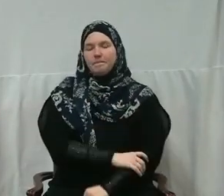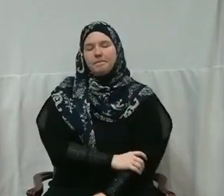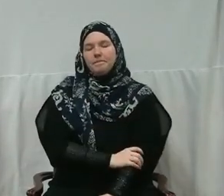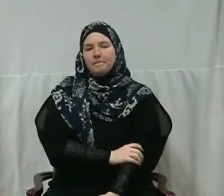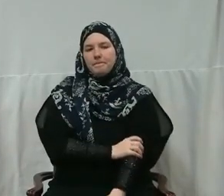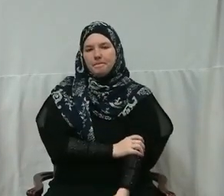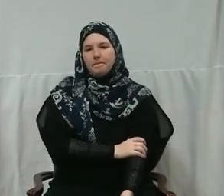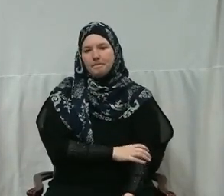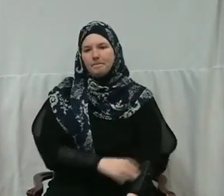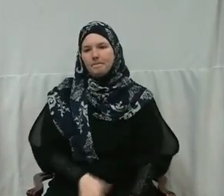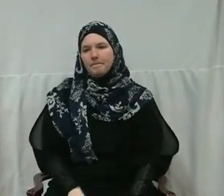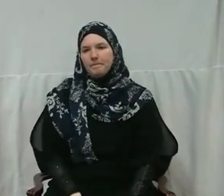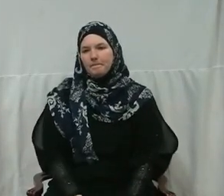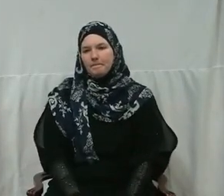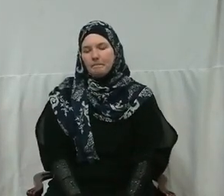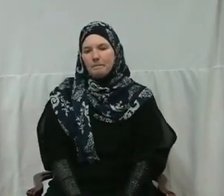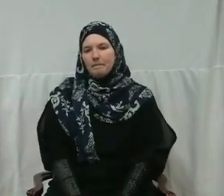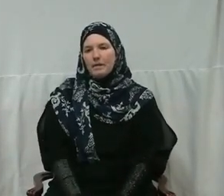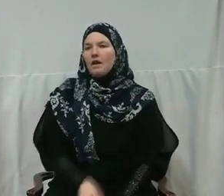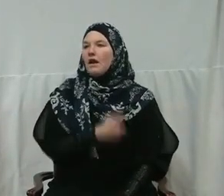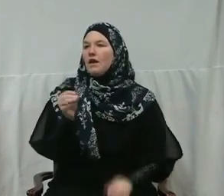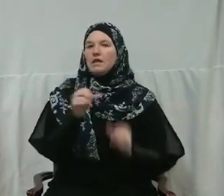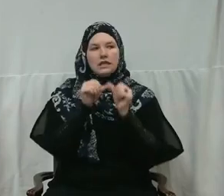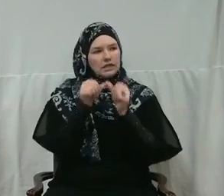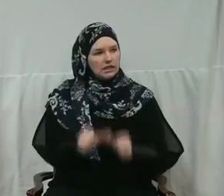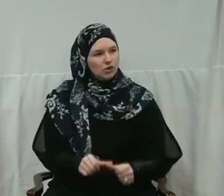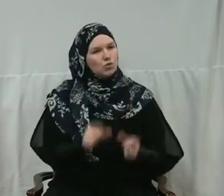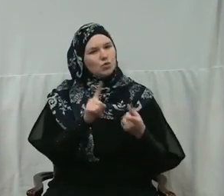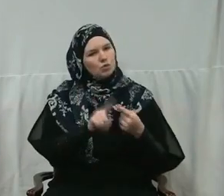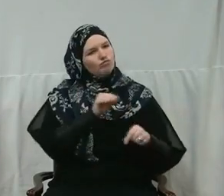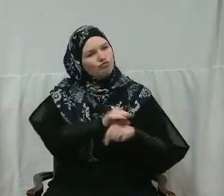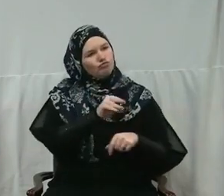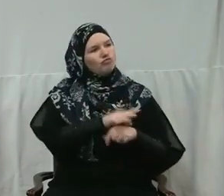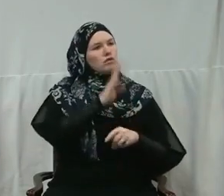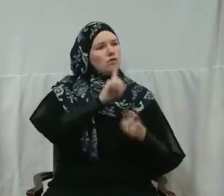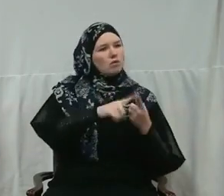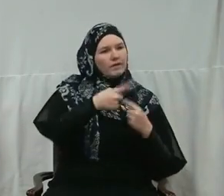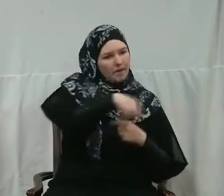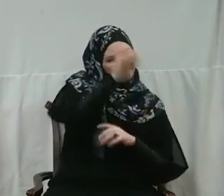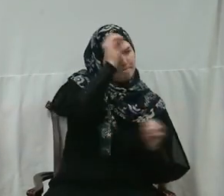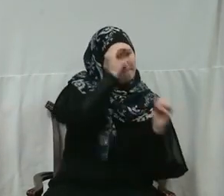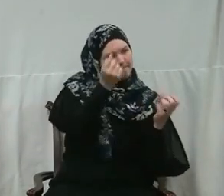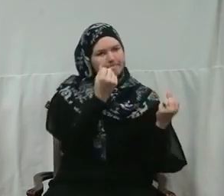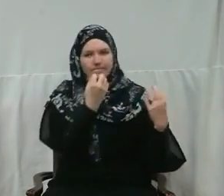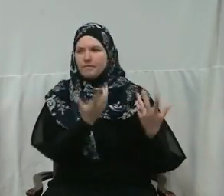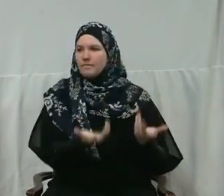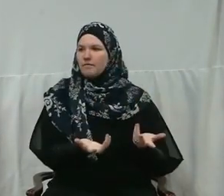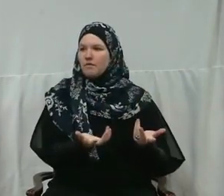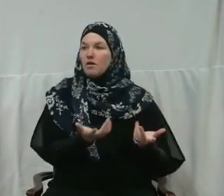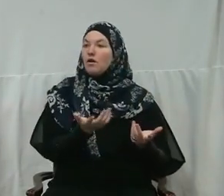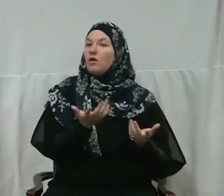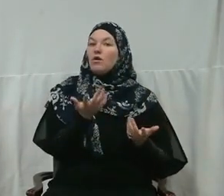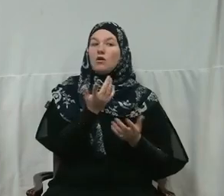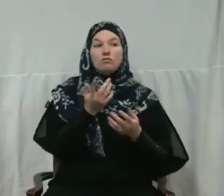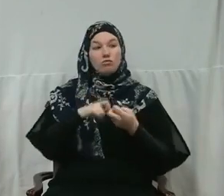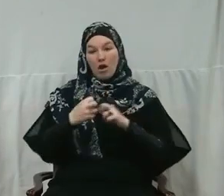وَشَاوِرْهُمْ فِي الْأَمْرِ. And continue to consult them in the matter. What is the matter? The matter